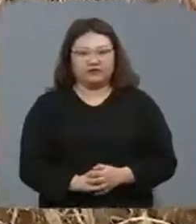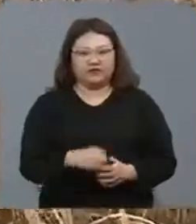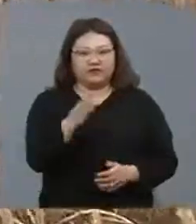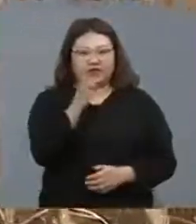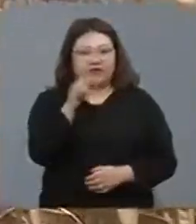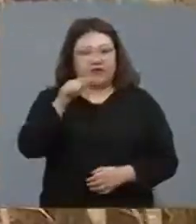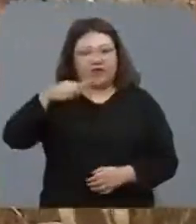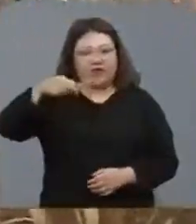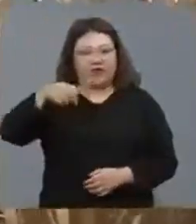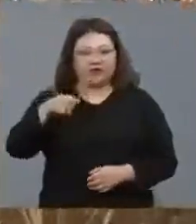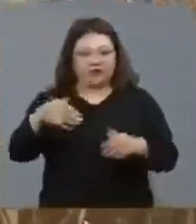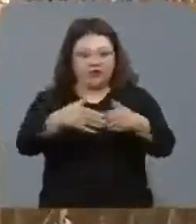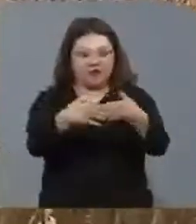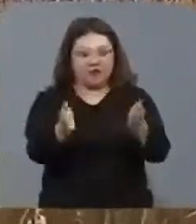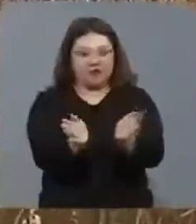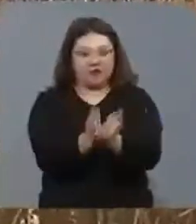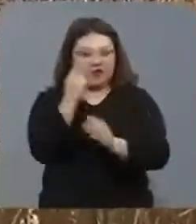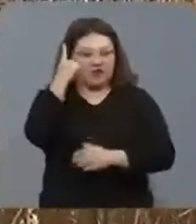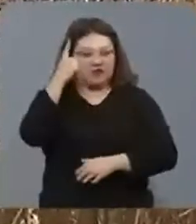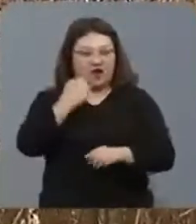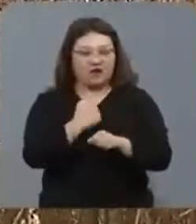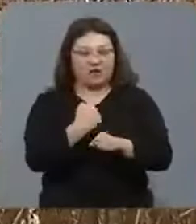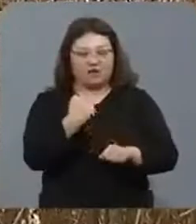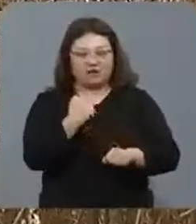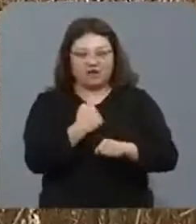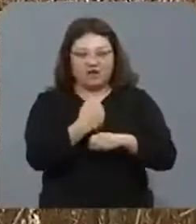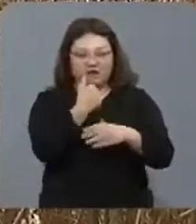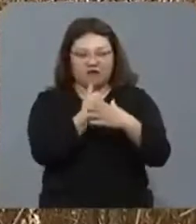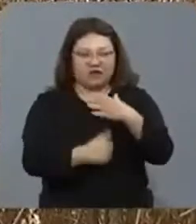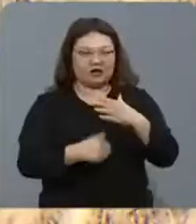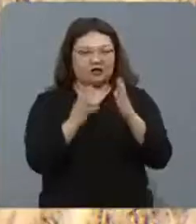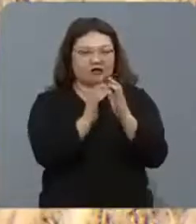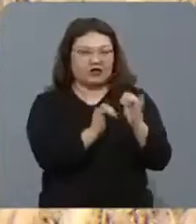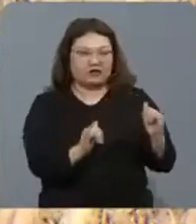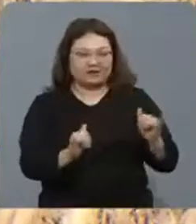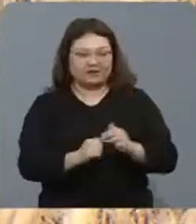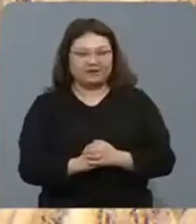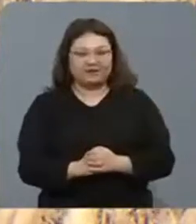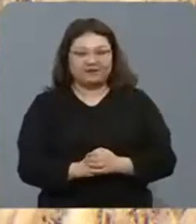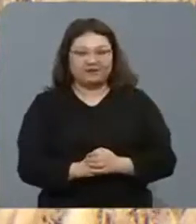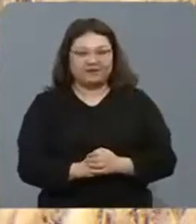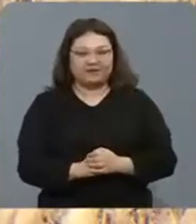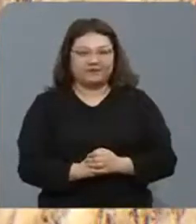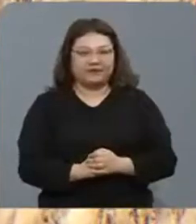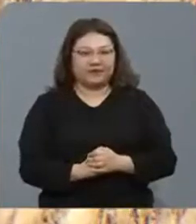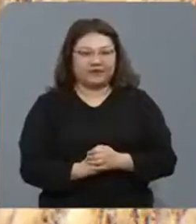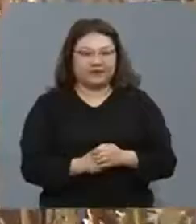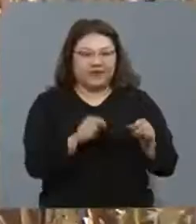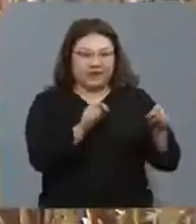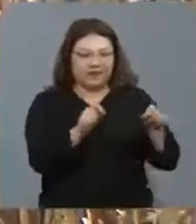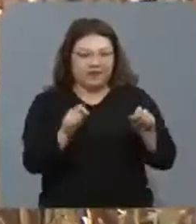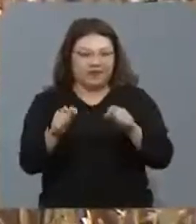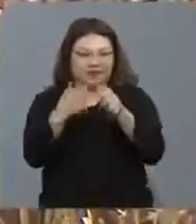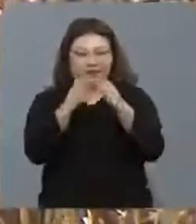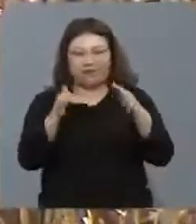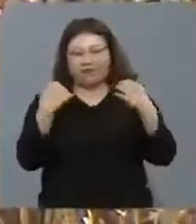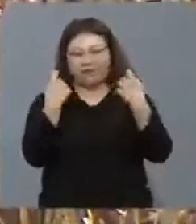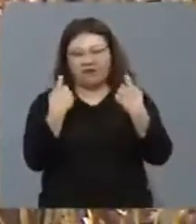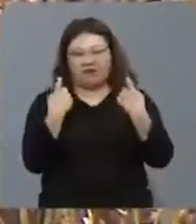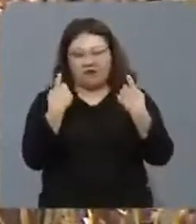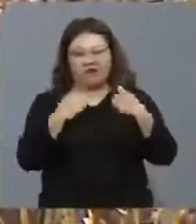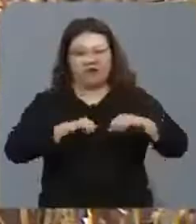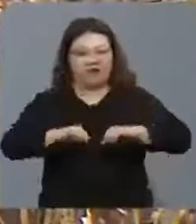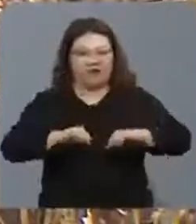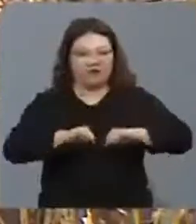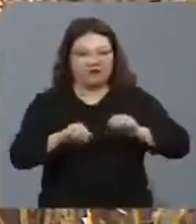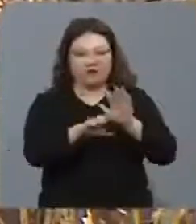억새 군락을 배경으로 추억 만들기에 흠뻑 빠진 사람들. 그간 미뤄왔던 가족 여행에 나서